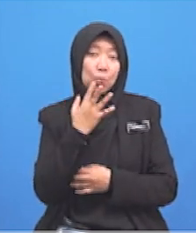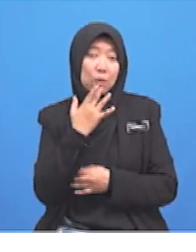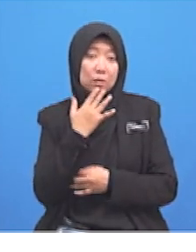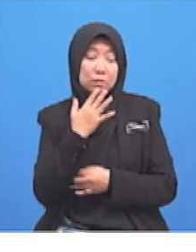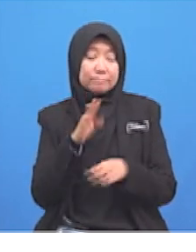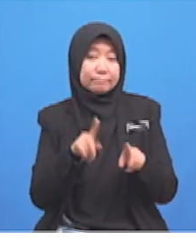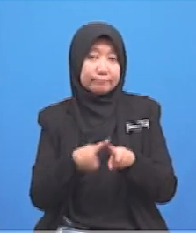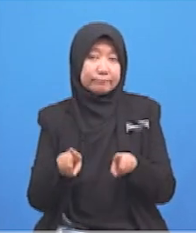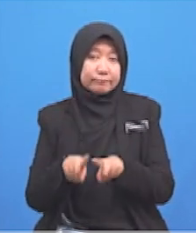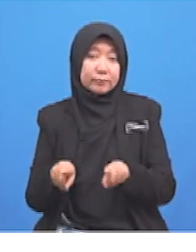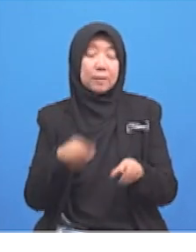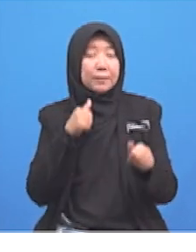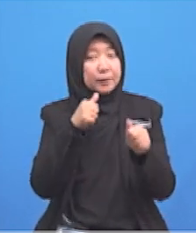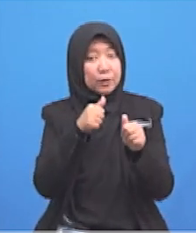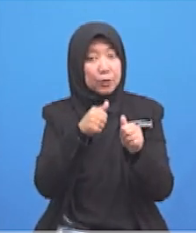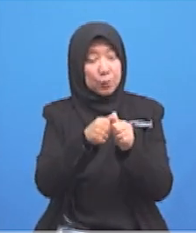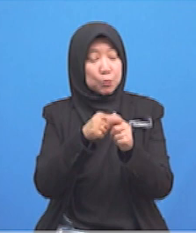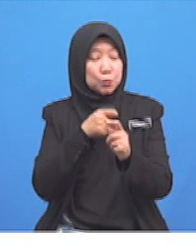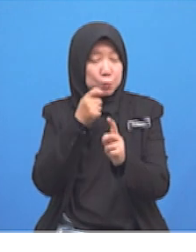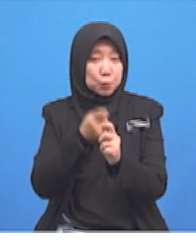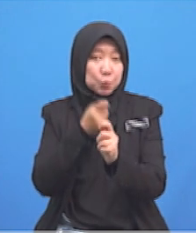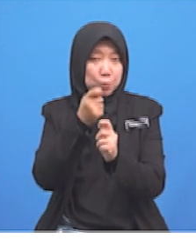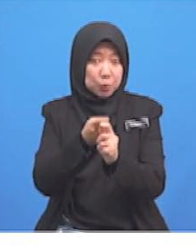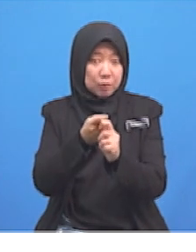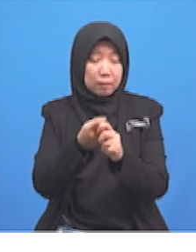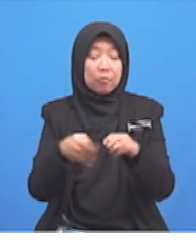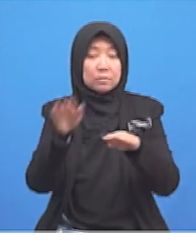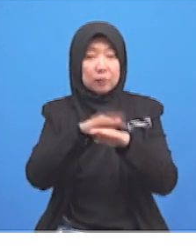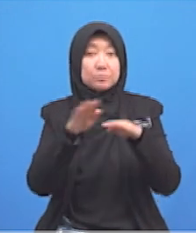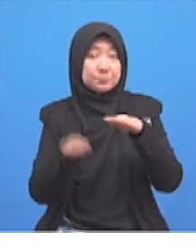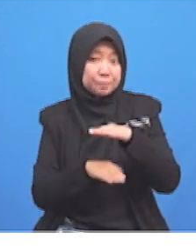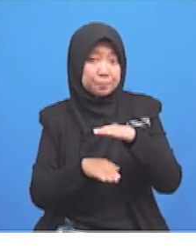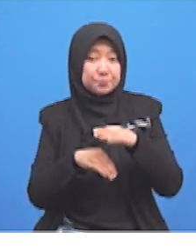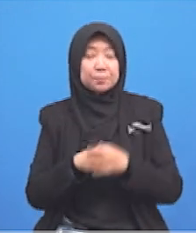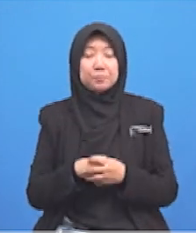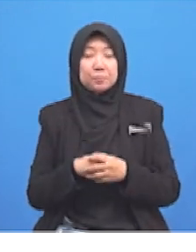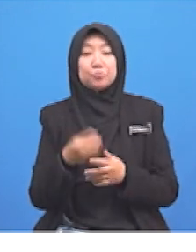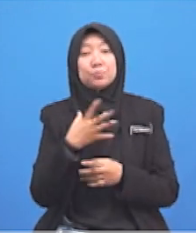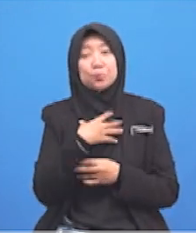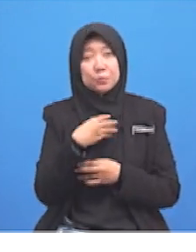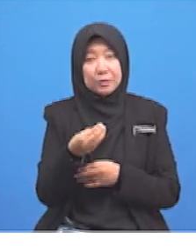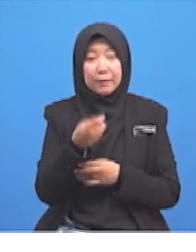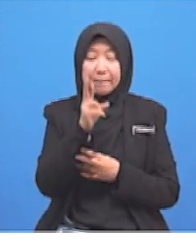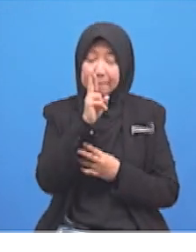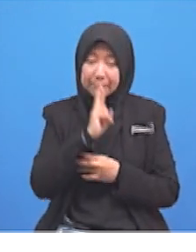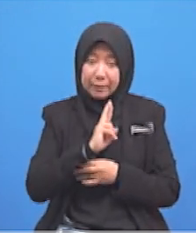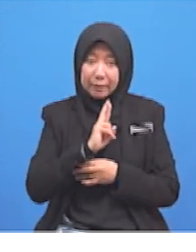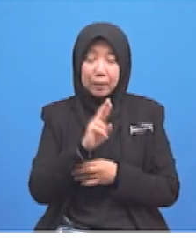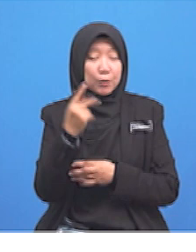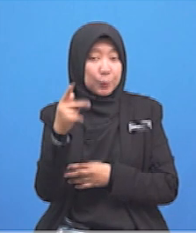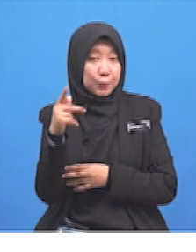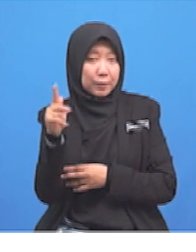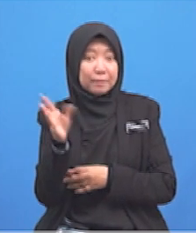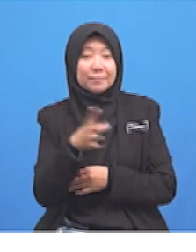yang berbeza mengikut turutan daripada atas ke bawah, iaitu putih, merah,